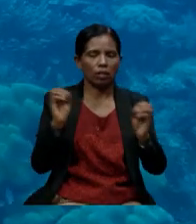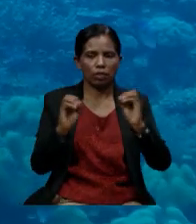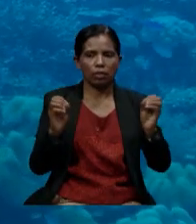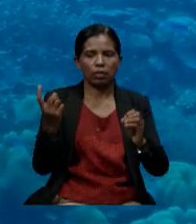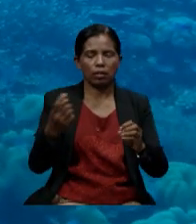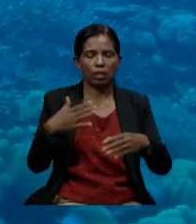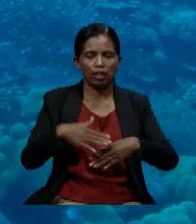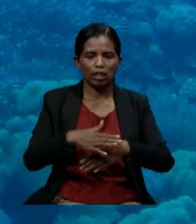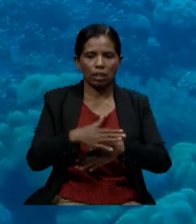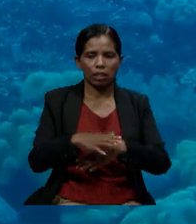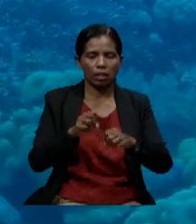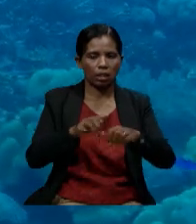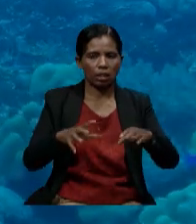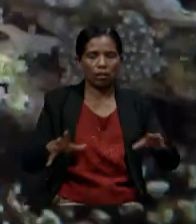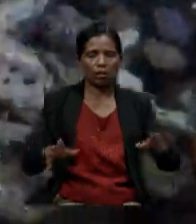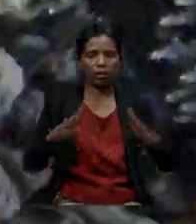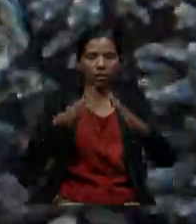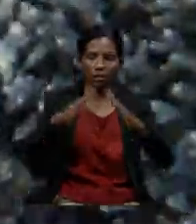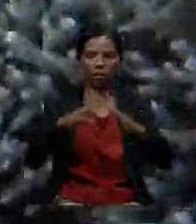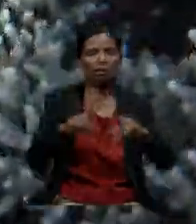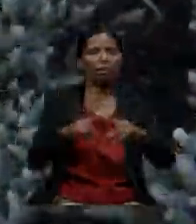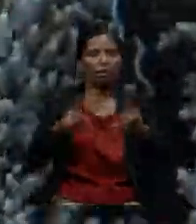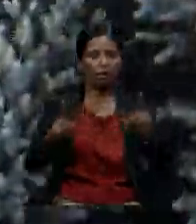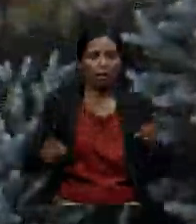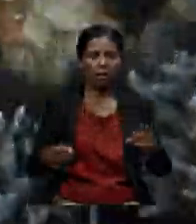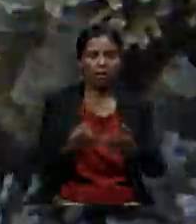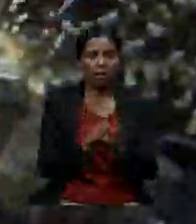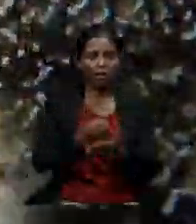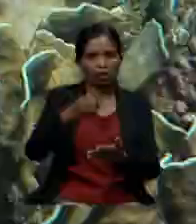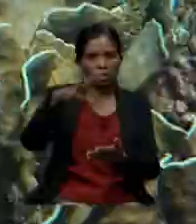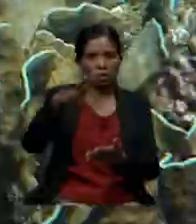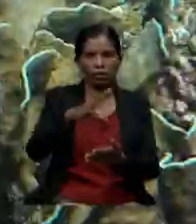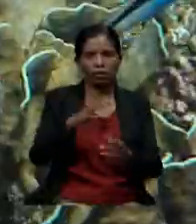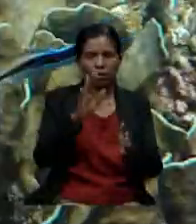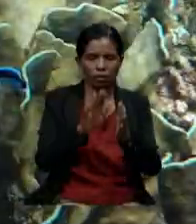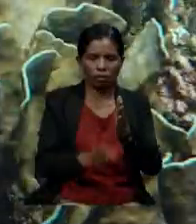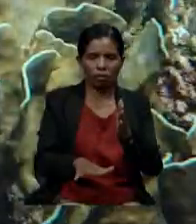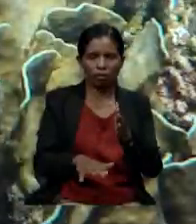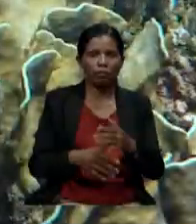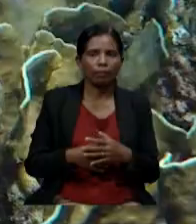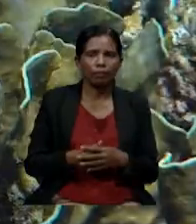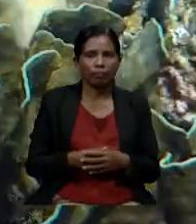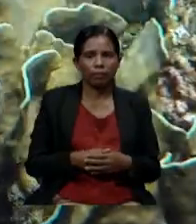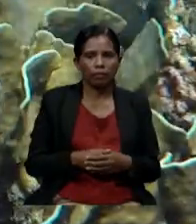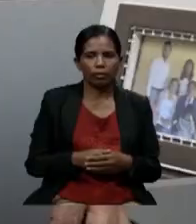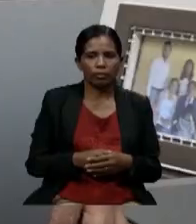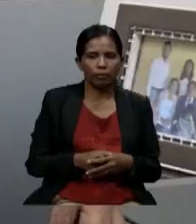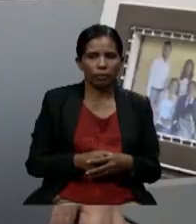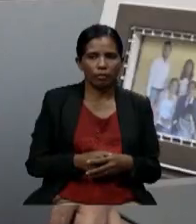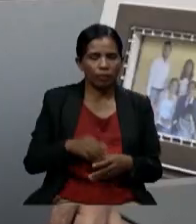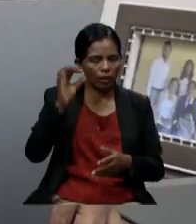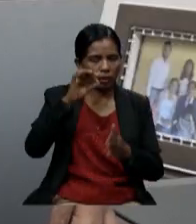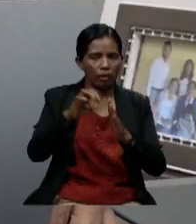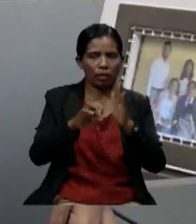ikan sira lakong hela fatin mai be biodiversidade tasi se menus no lakong. Sekretaria de Estado